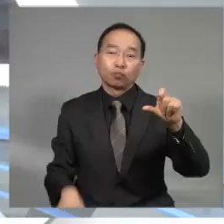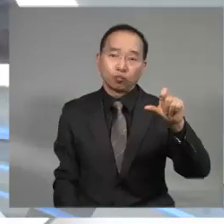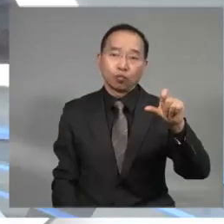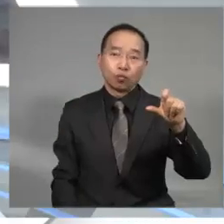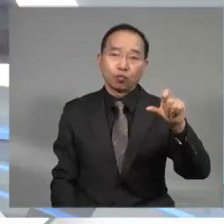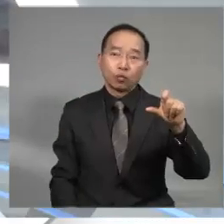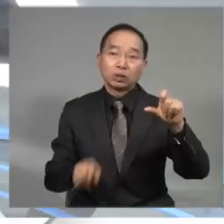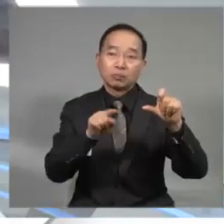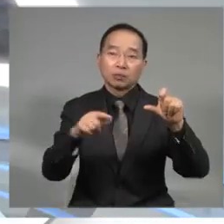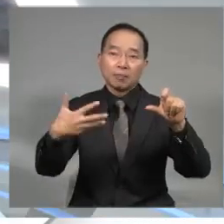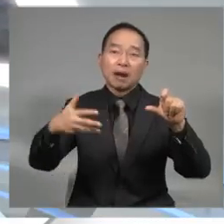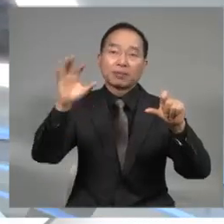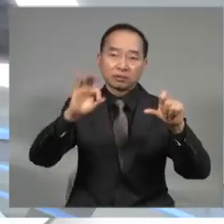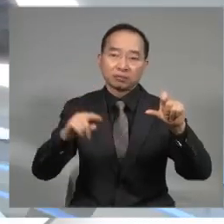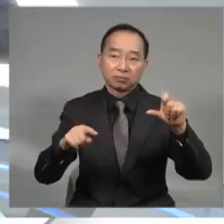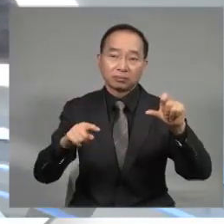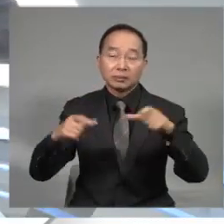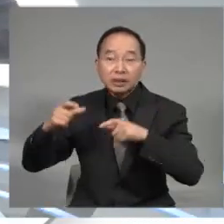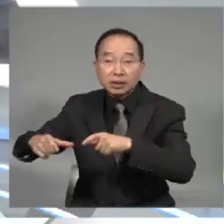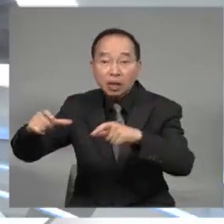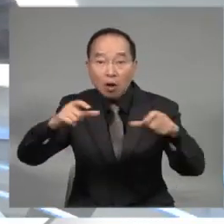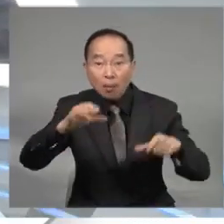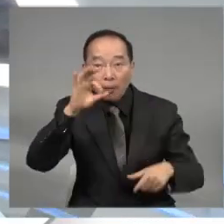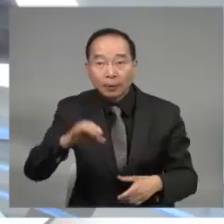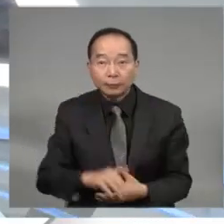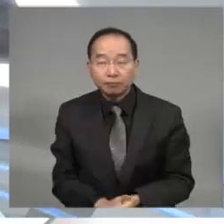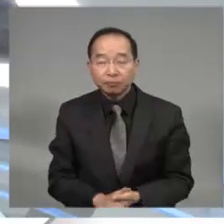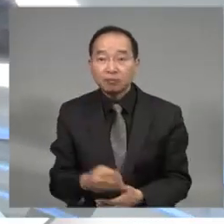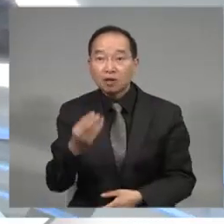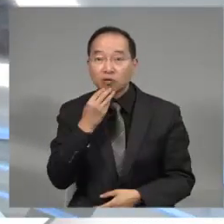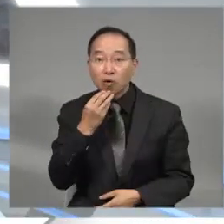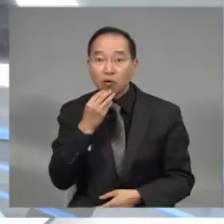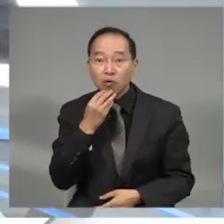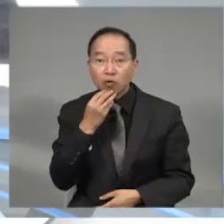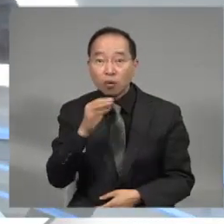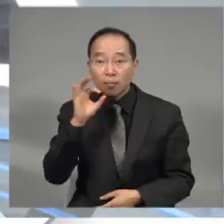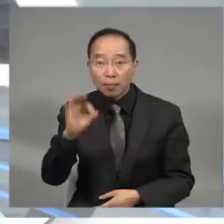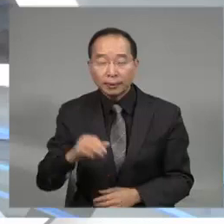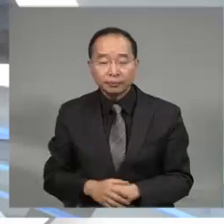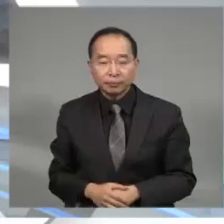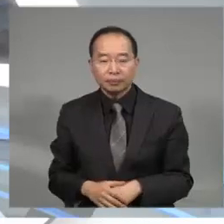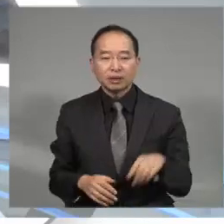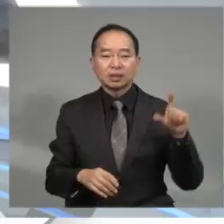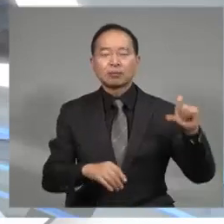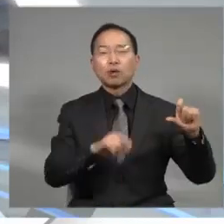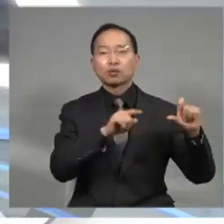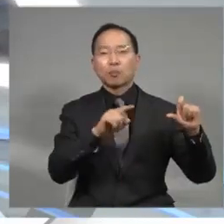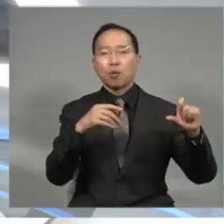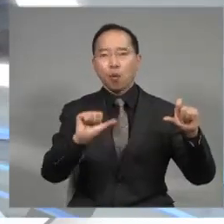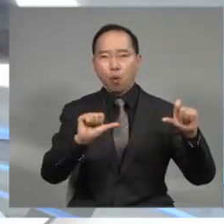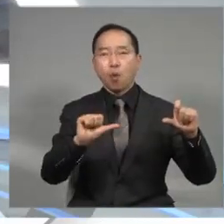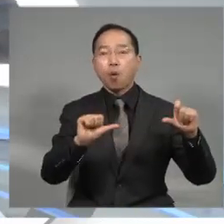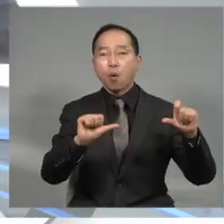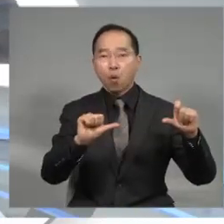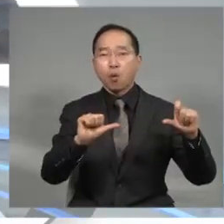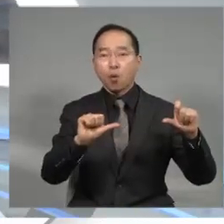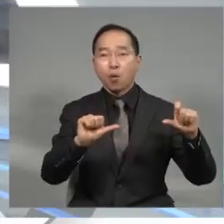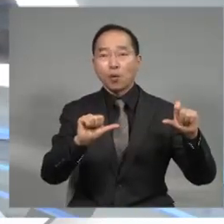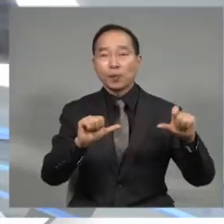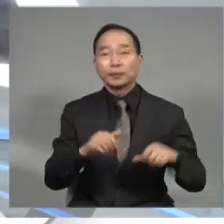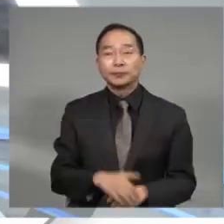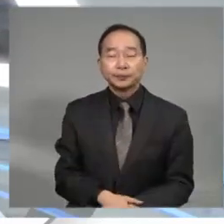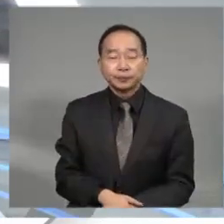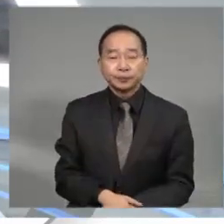있습니다. 이어서 지역별 자세한 투표율 보시죠. 서울부터 보시면요. 15.5%의 사전투표율 보이고